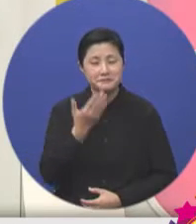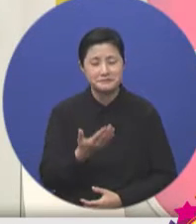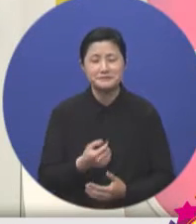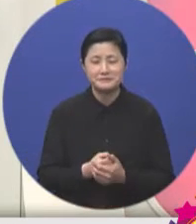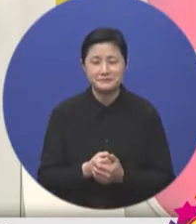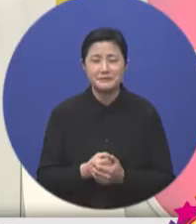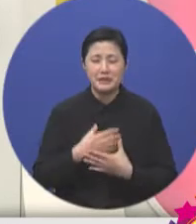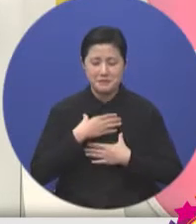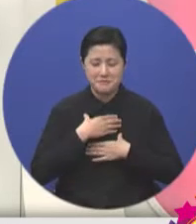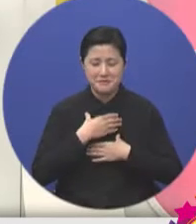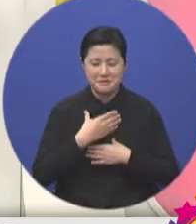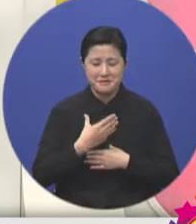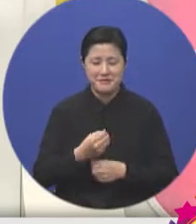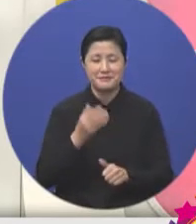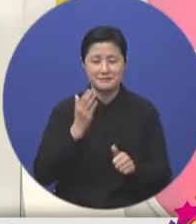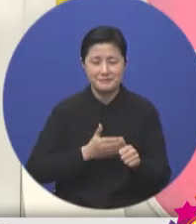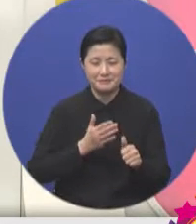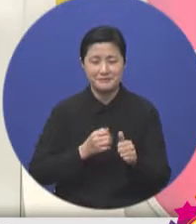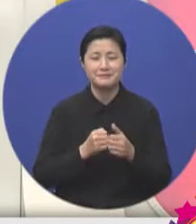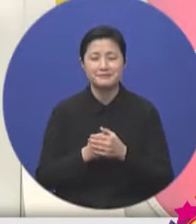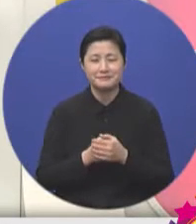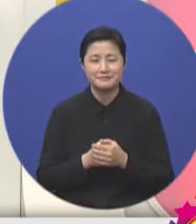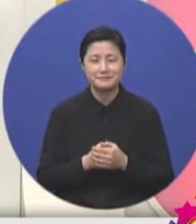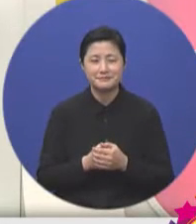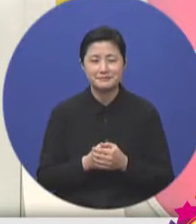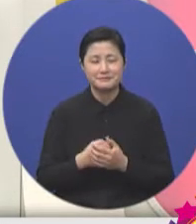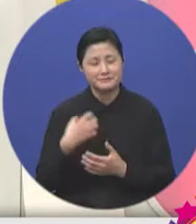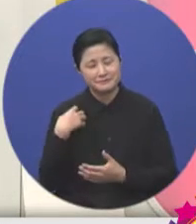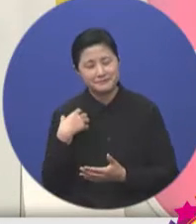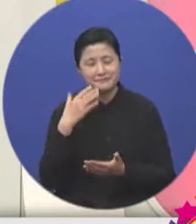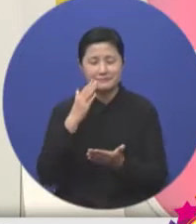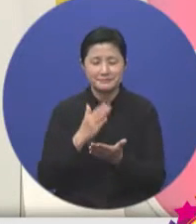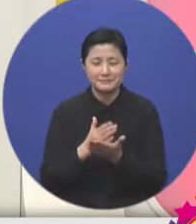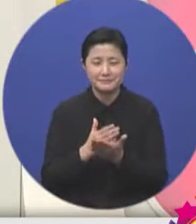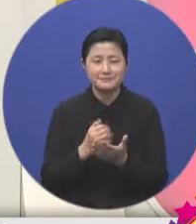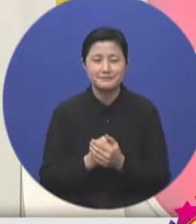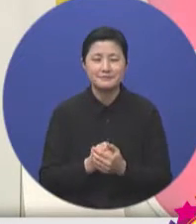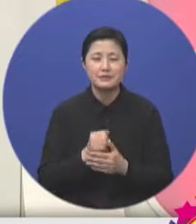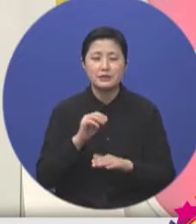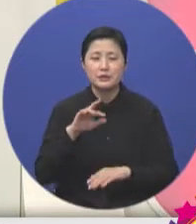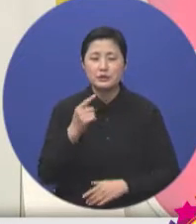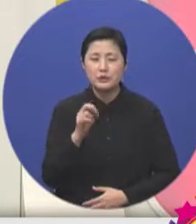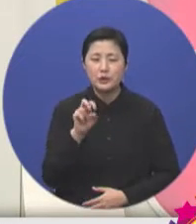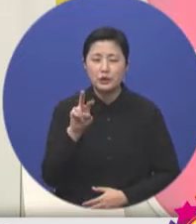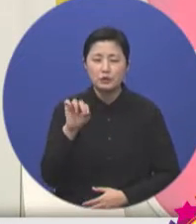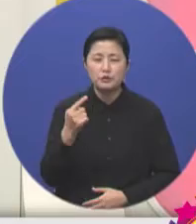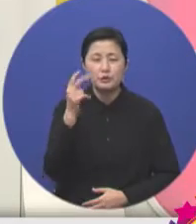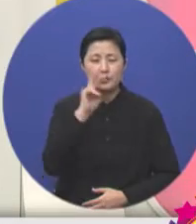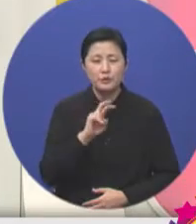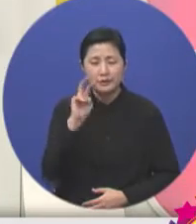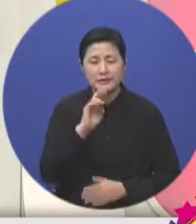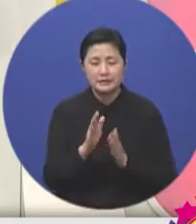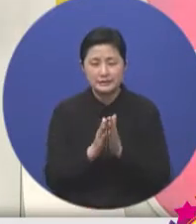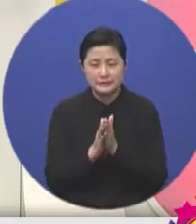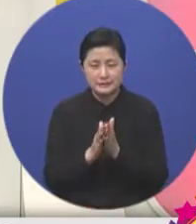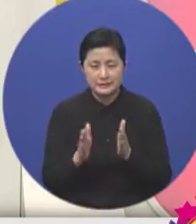그래도. 편안하게 네. 하세요. 그럼 높은 음 올라갑니다. 네네. 부담 갖지 마시고요. 자 네네. 우리 손영순 씨가 불러드립니다.